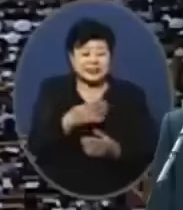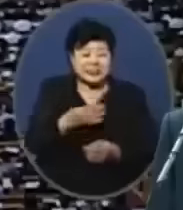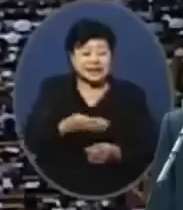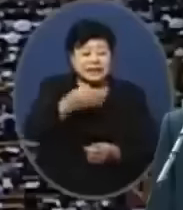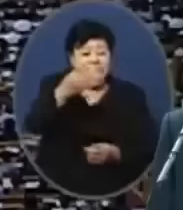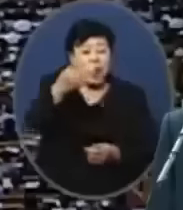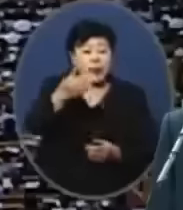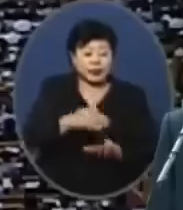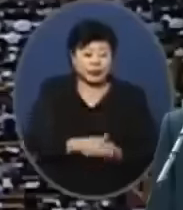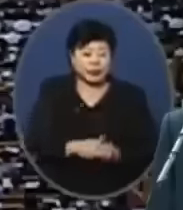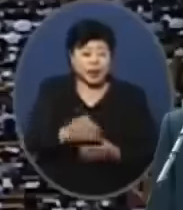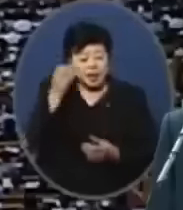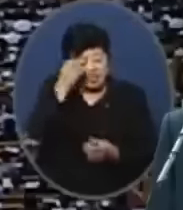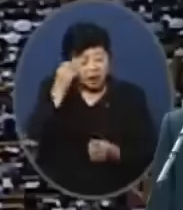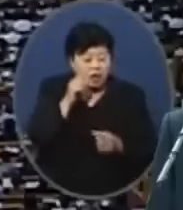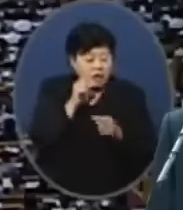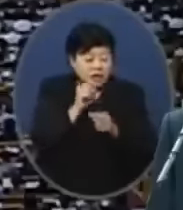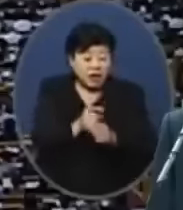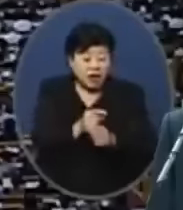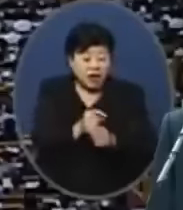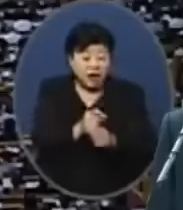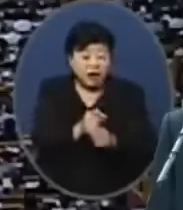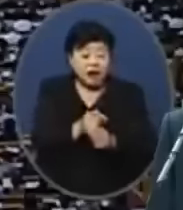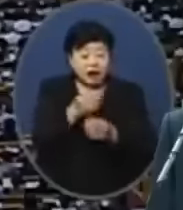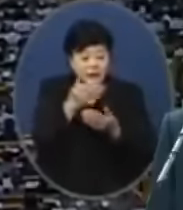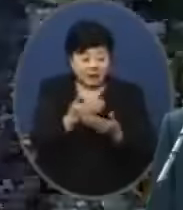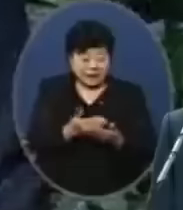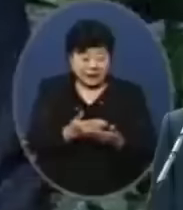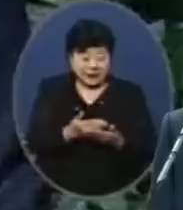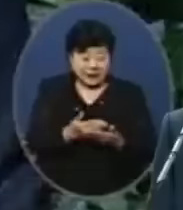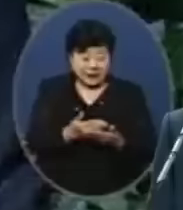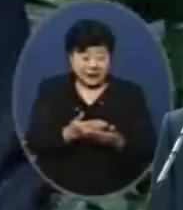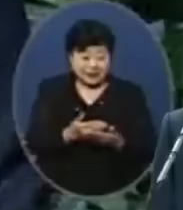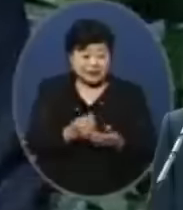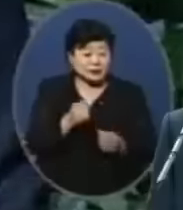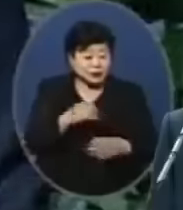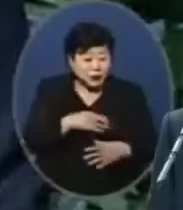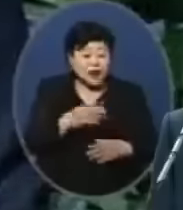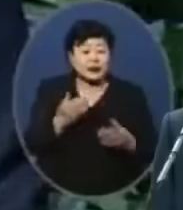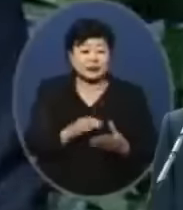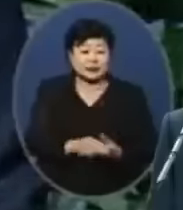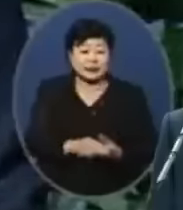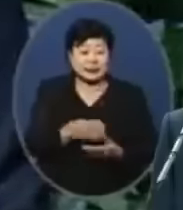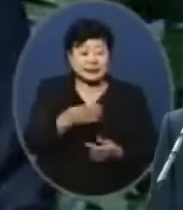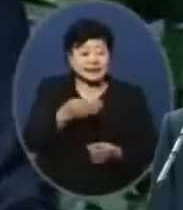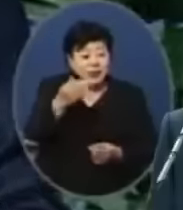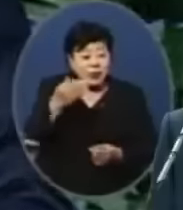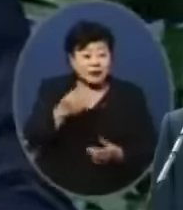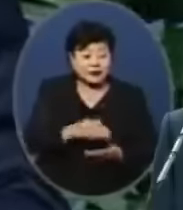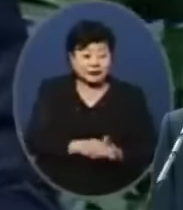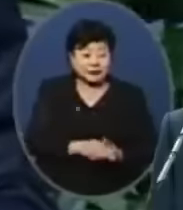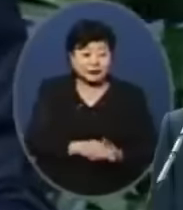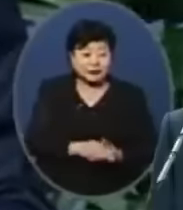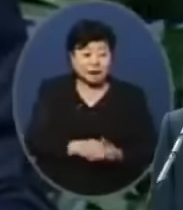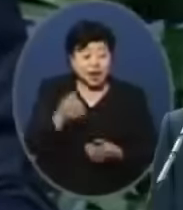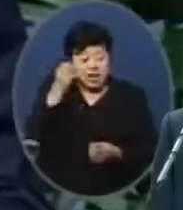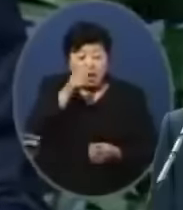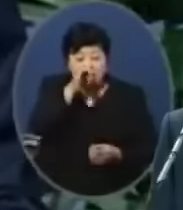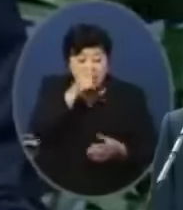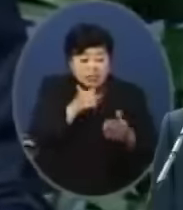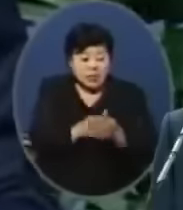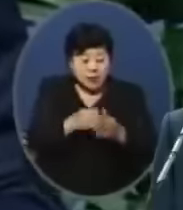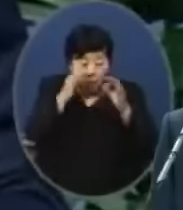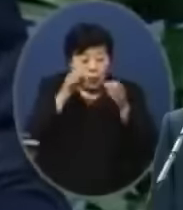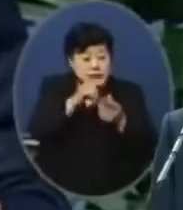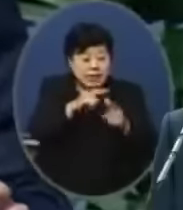4차원의 영성을 받아들인다는 것은 너무나 놀라운 일인 것입니다. 4차원은 영이기 때문에 눈에